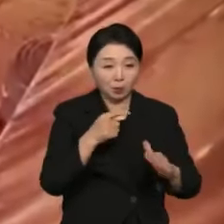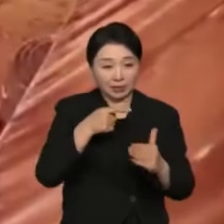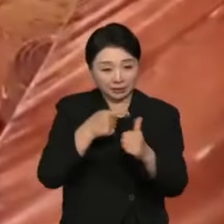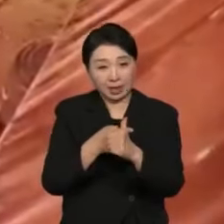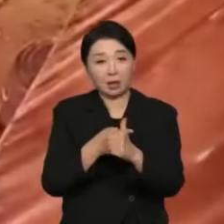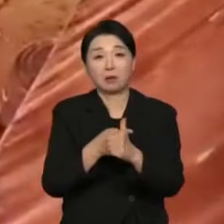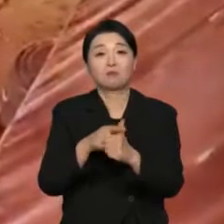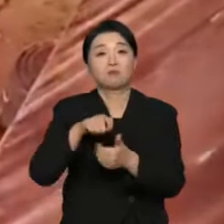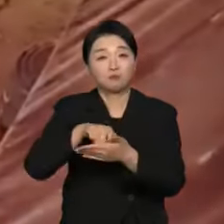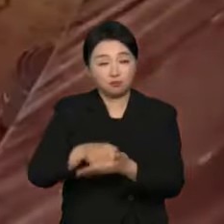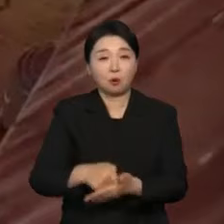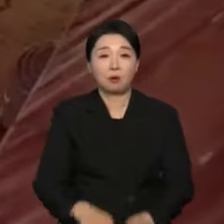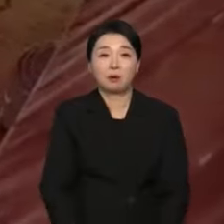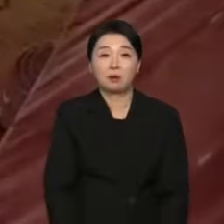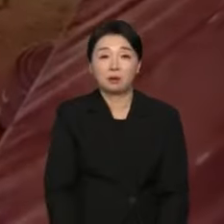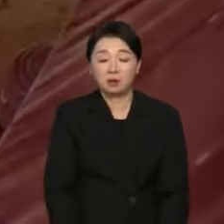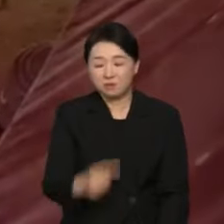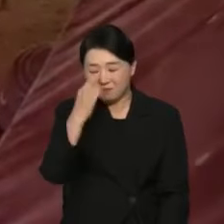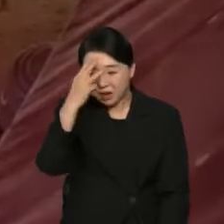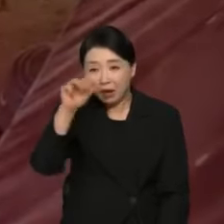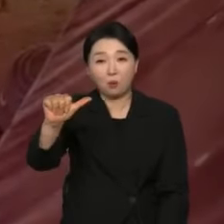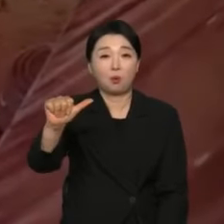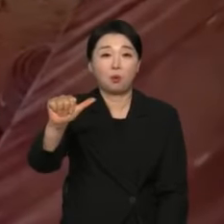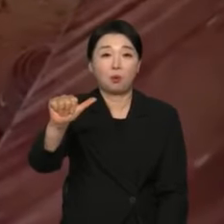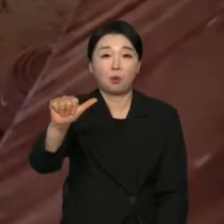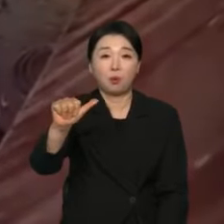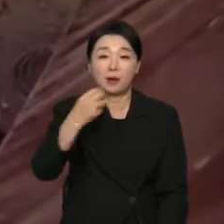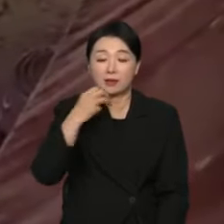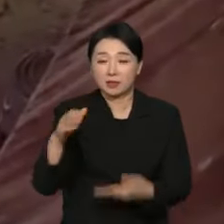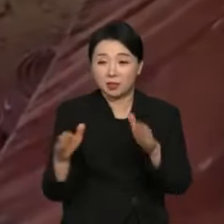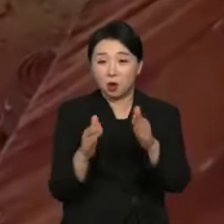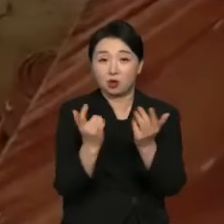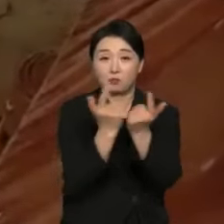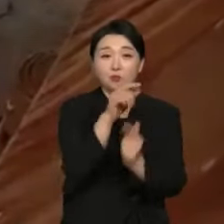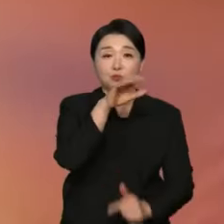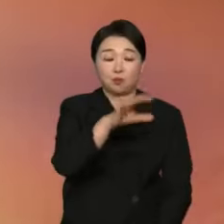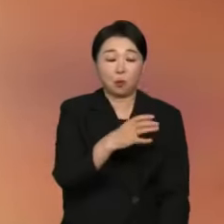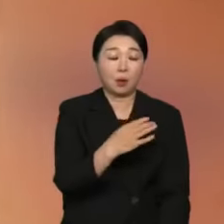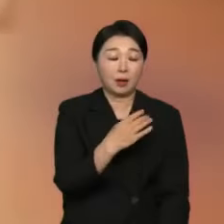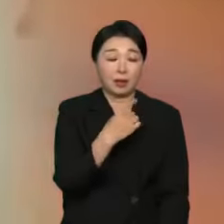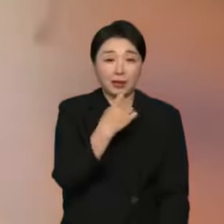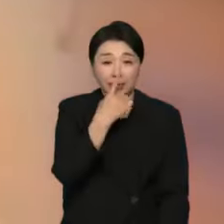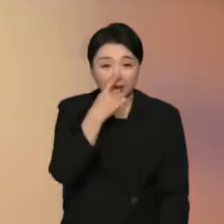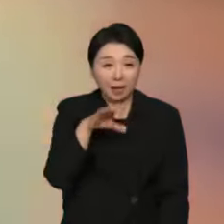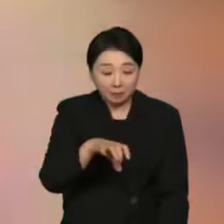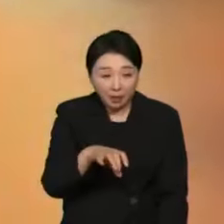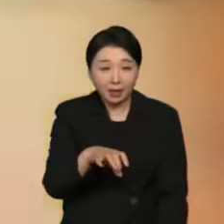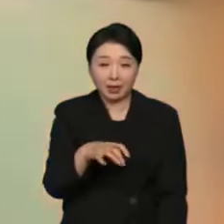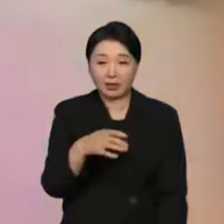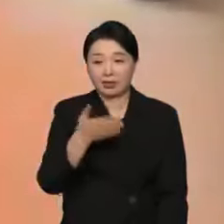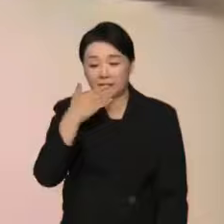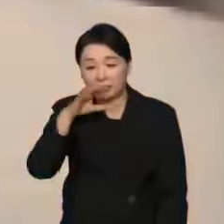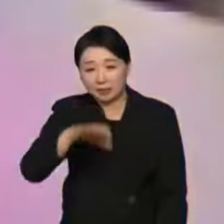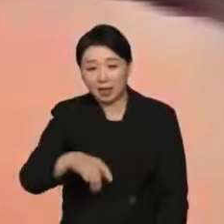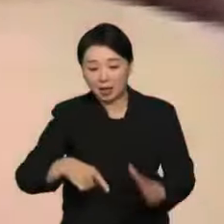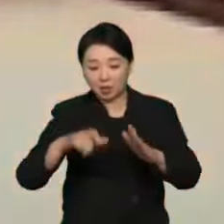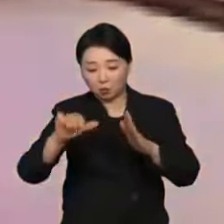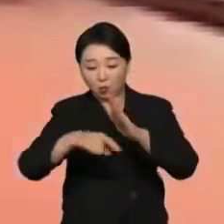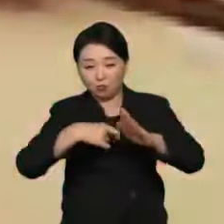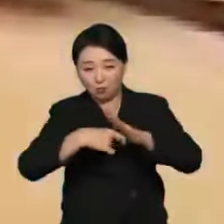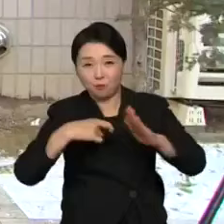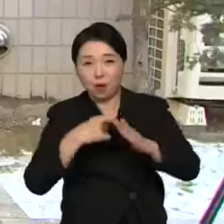전과 5범 이상인 이 씨는 과거에도 주로 경기 북부에 있는 카페나 식당 등에서 금품을 훔치다가 수감과